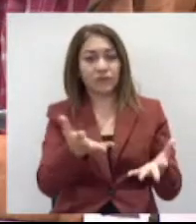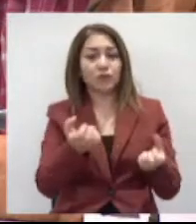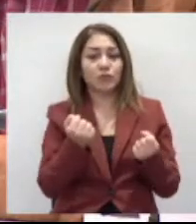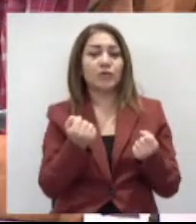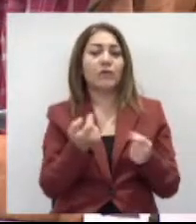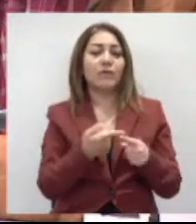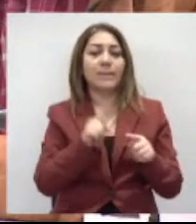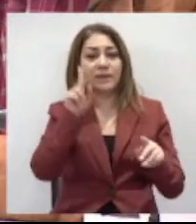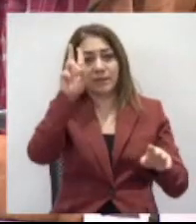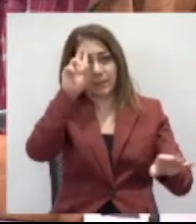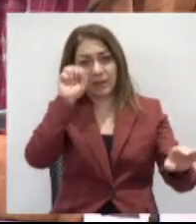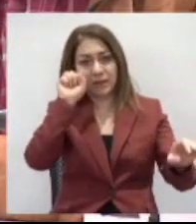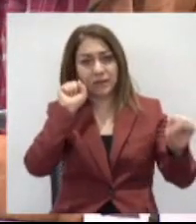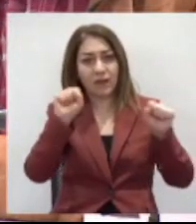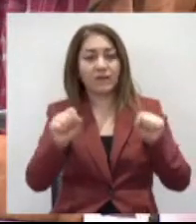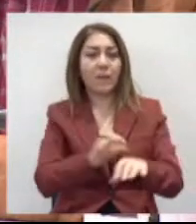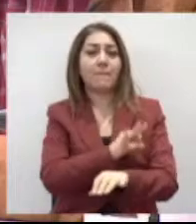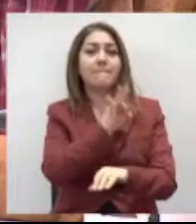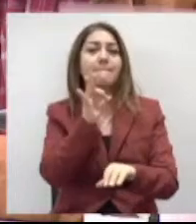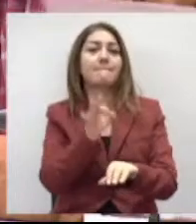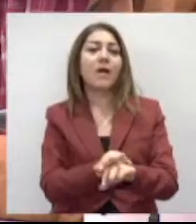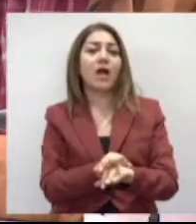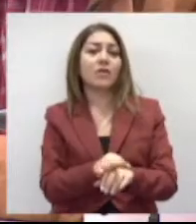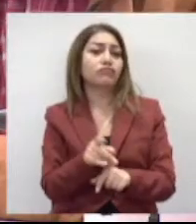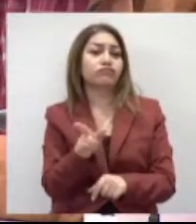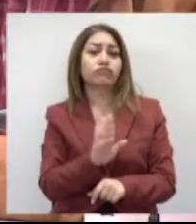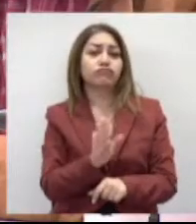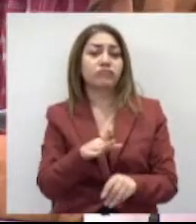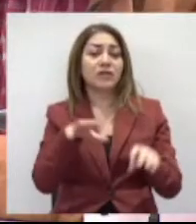հենց գործադիր իշխանության պատասխանատուն լինի,